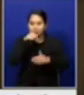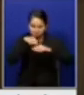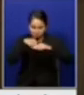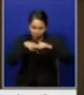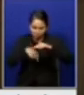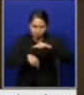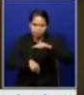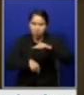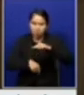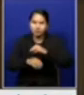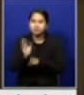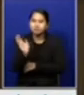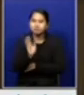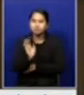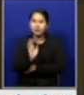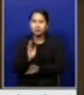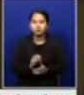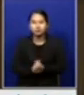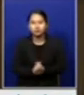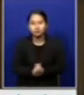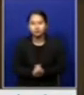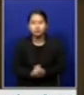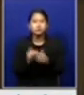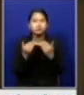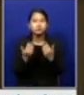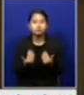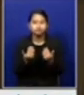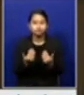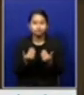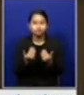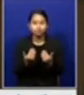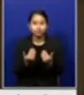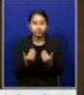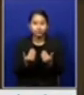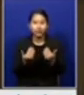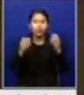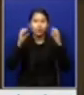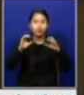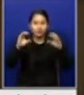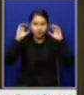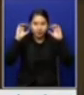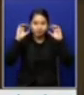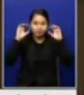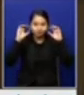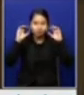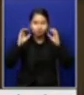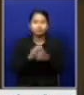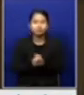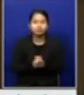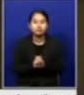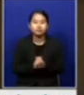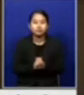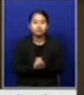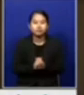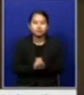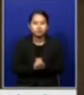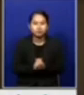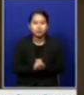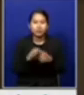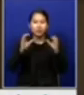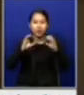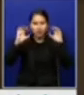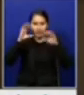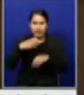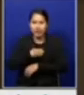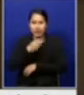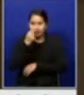วันนี้รัฐบาลนะครับผมอยากเห็นการควบคุมการกระจายโ